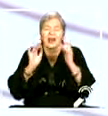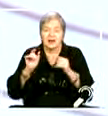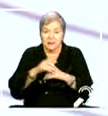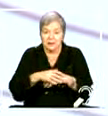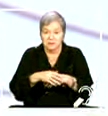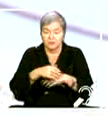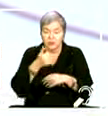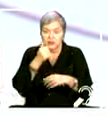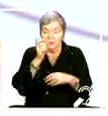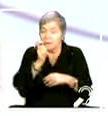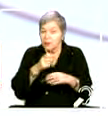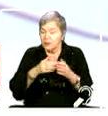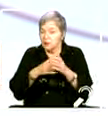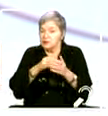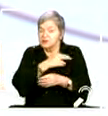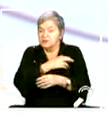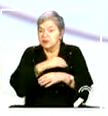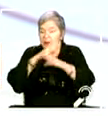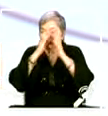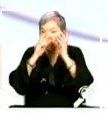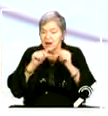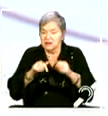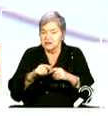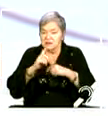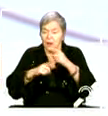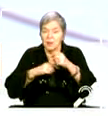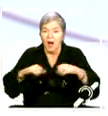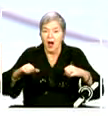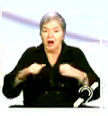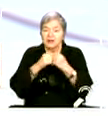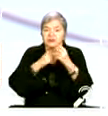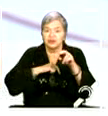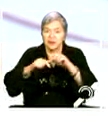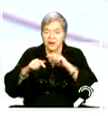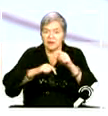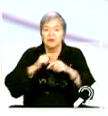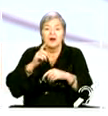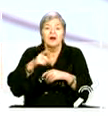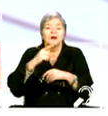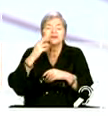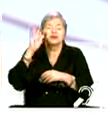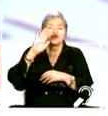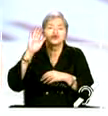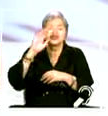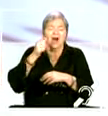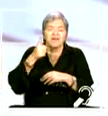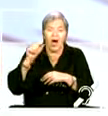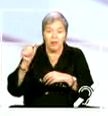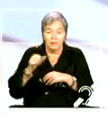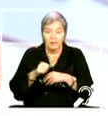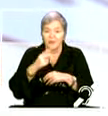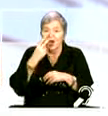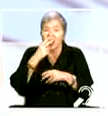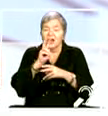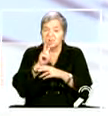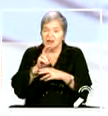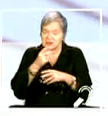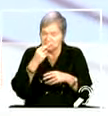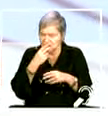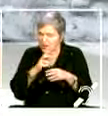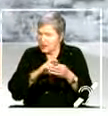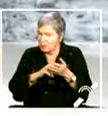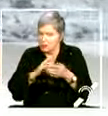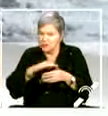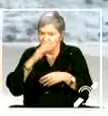6 persoane au ajuns la spital în această dimineață în urma unui accident rutier în orașul Liteni, județul Suceava. Vă avertizăm că urmează imagini cu